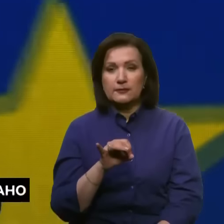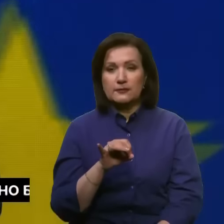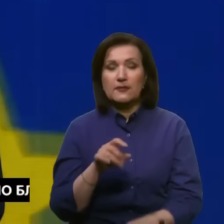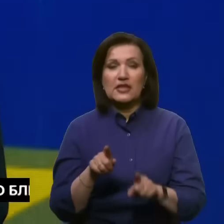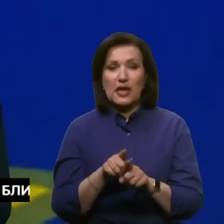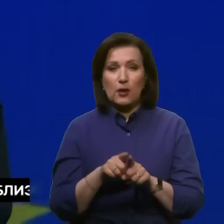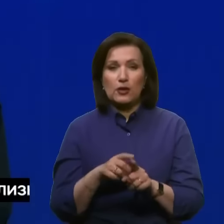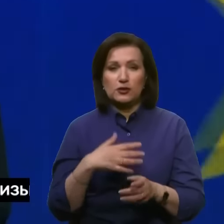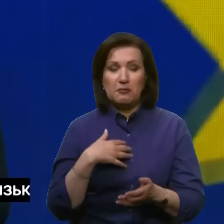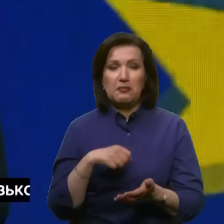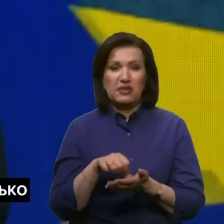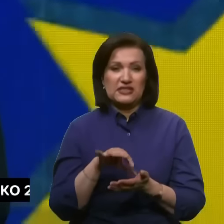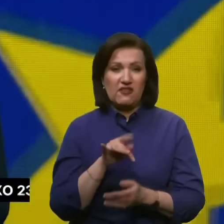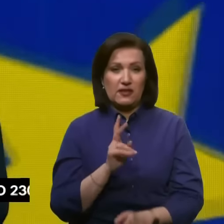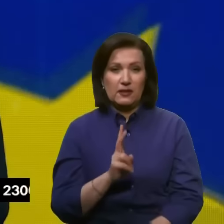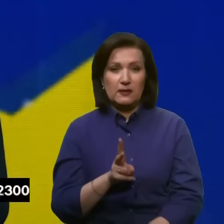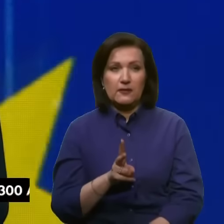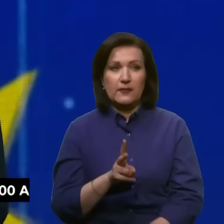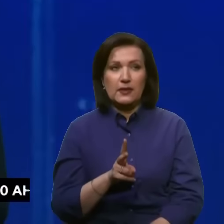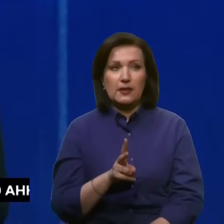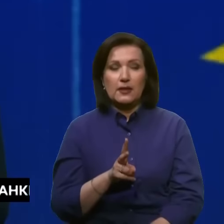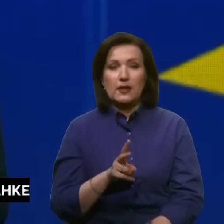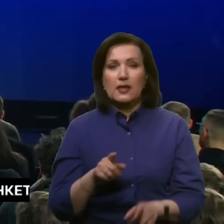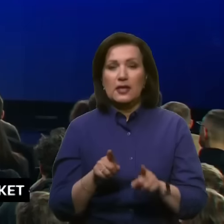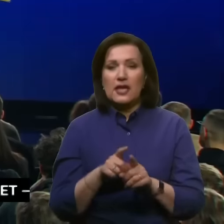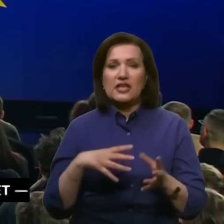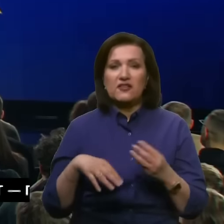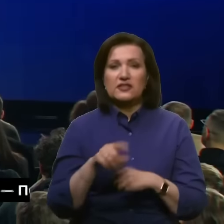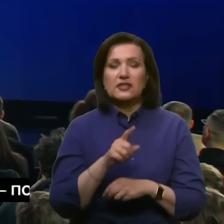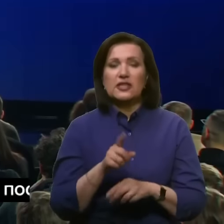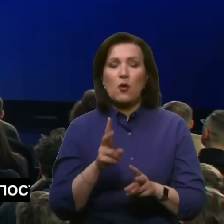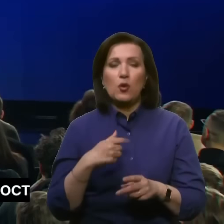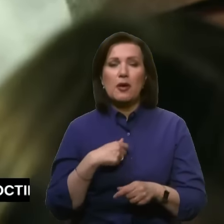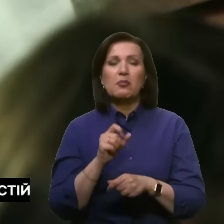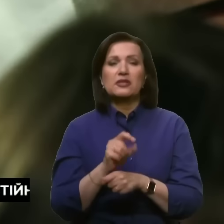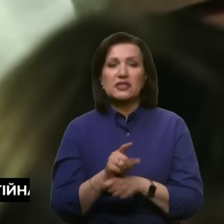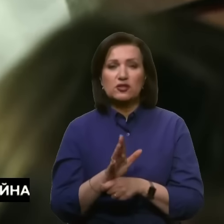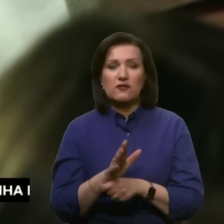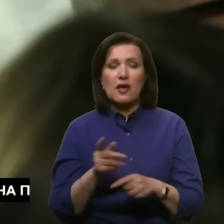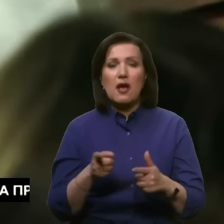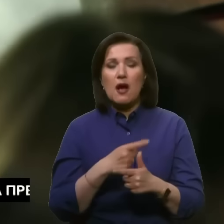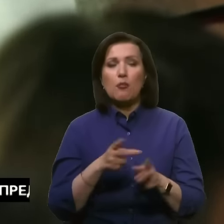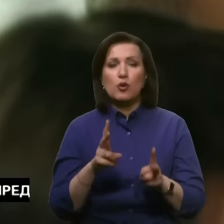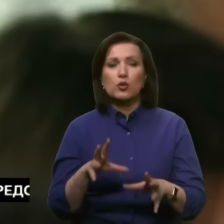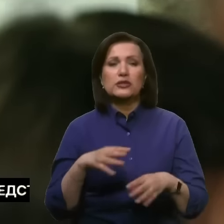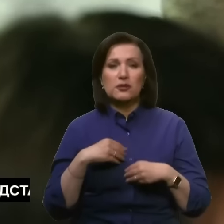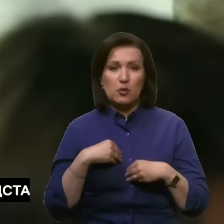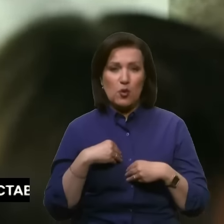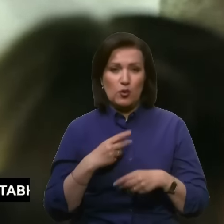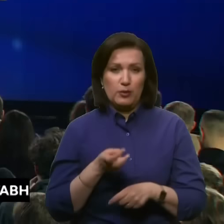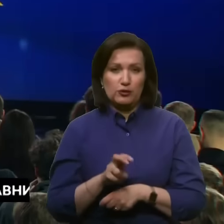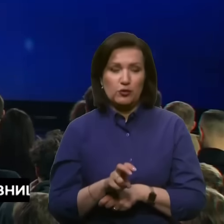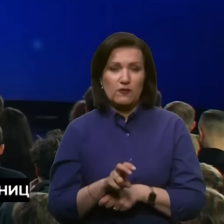Залужний також мій представник, як і всі ті, кого я призначав, або хто зі мною прийшов.